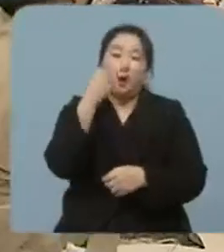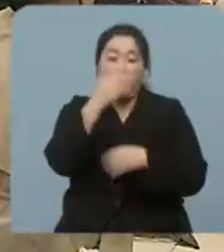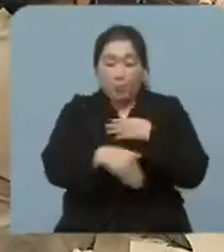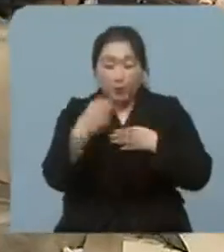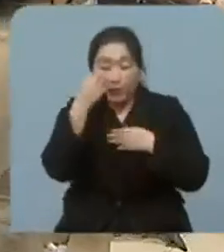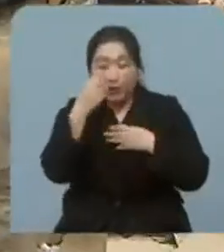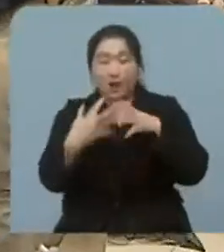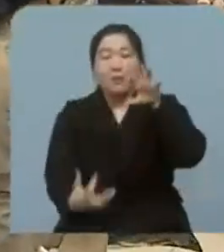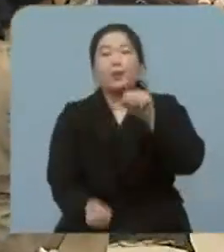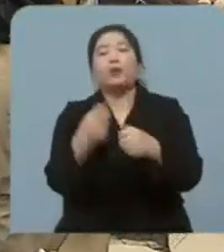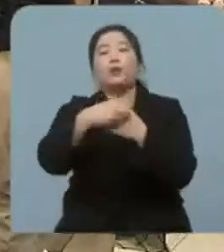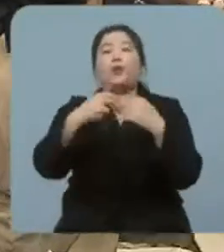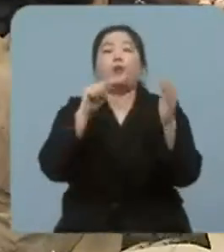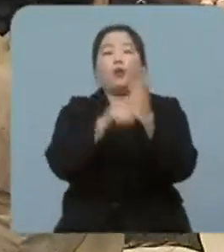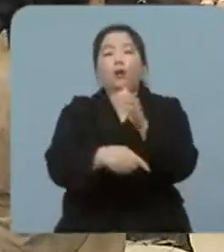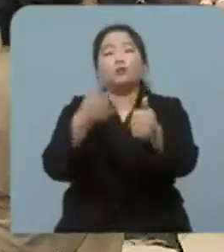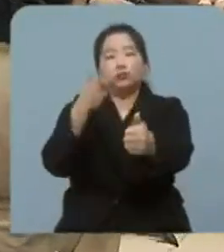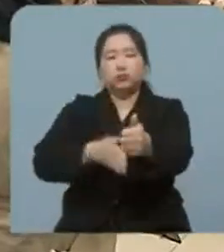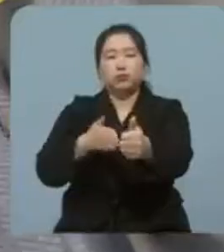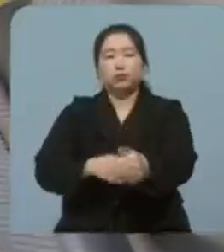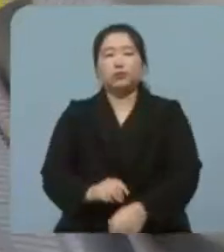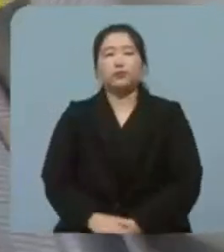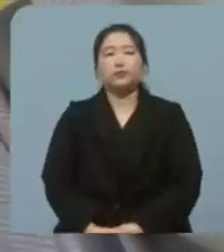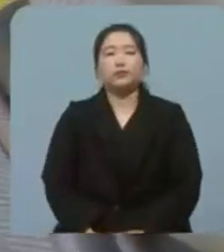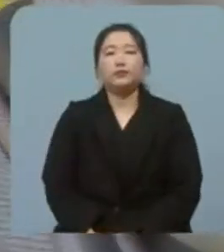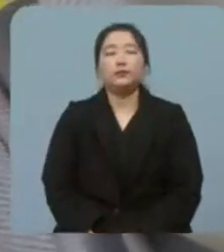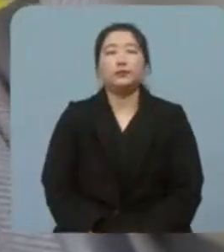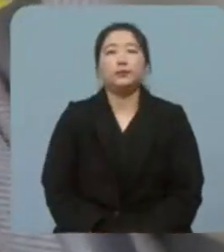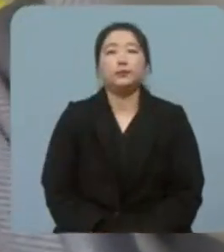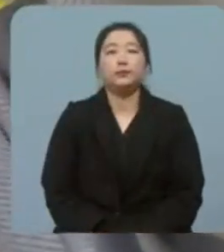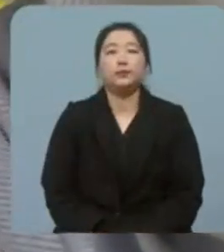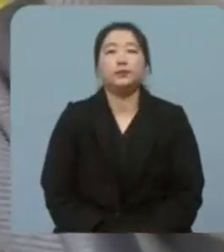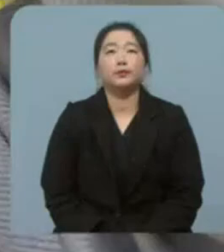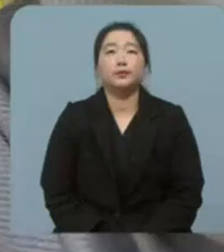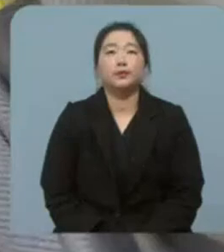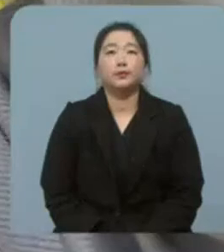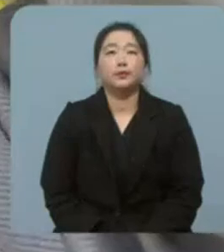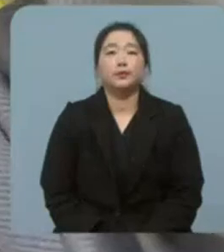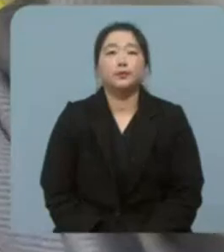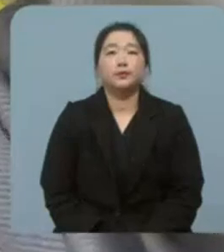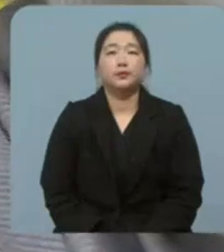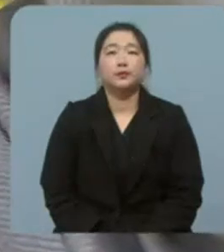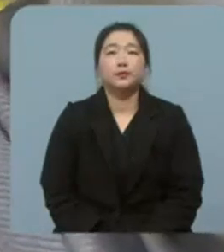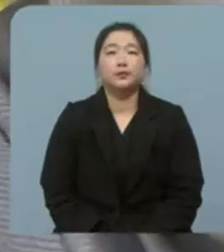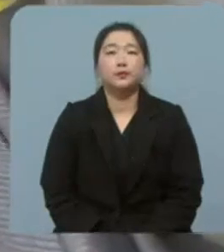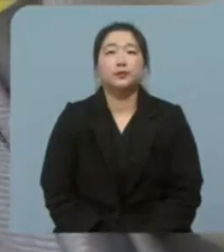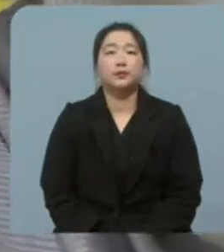경우 즉시 의료기관을 방문해달라고 당부했습니다. KBS 뉴스 인수합니다.